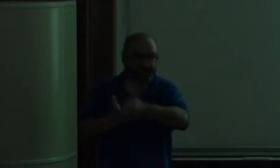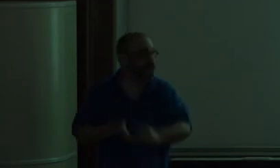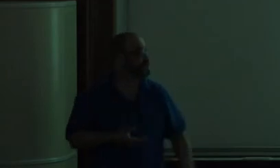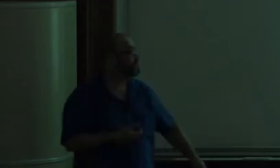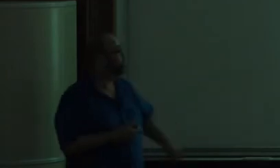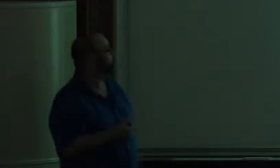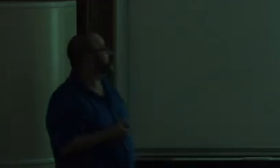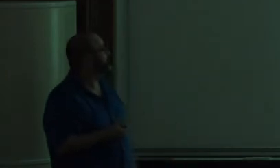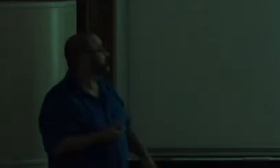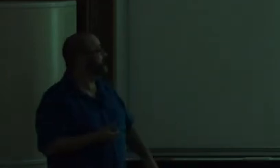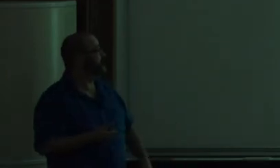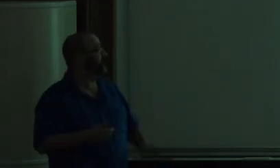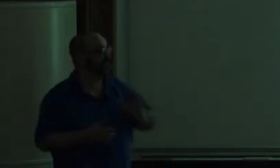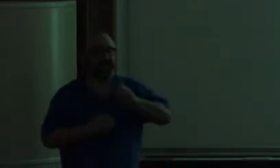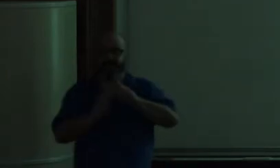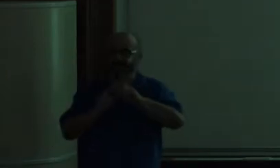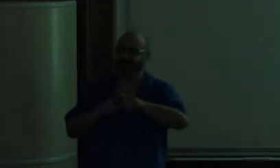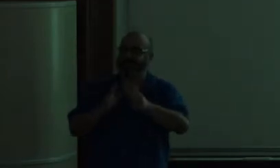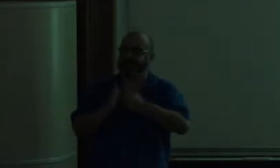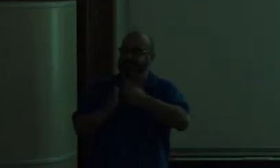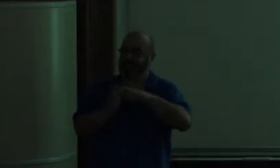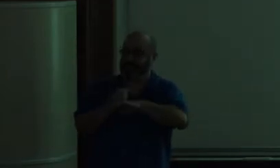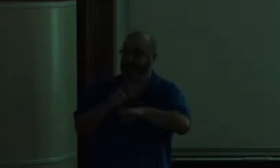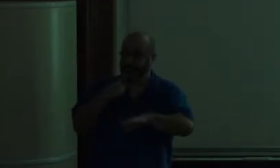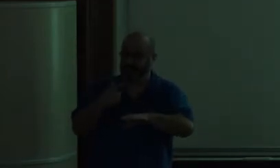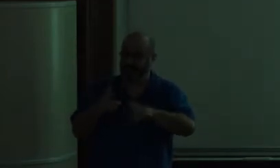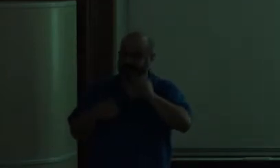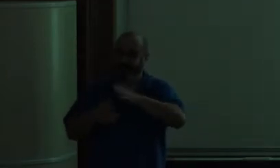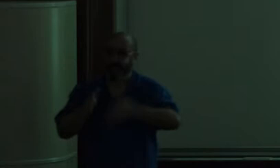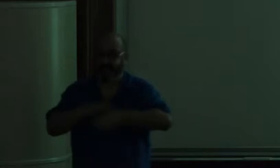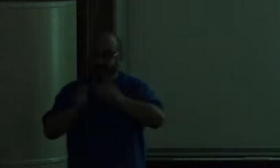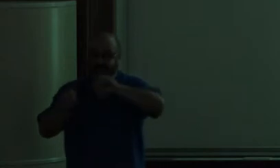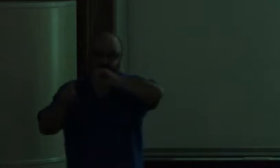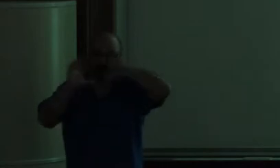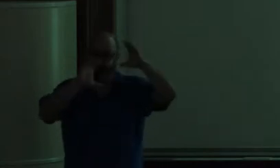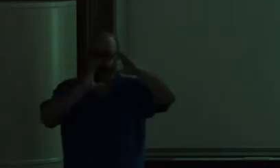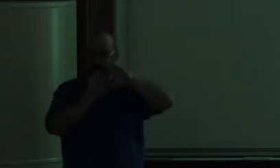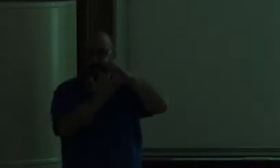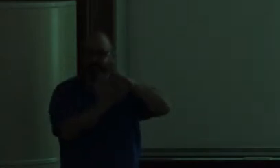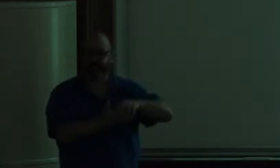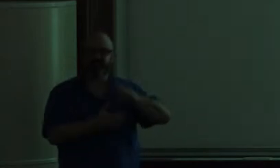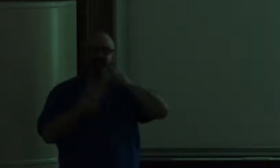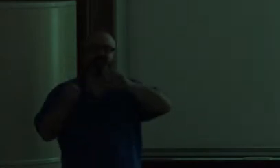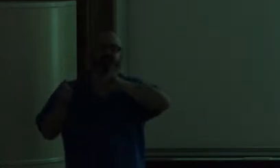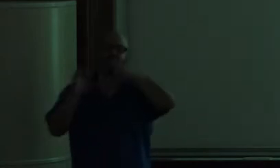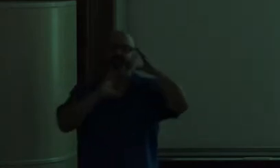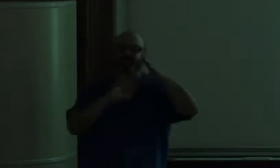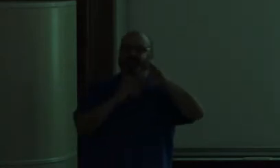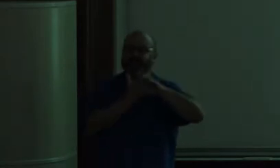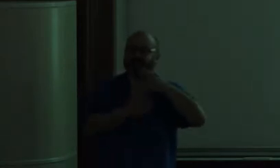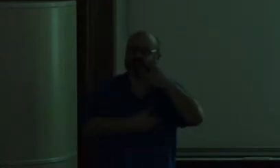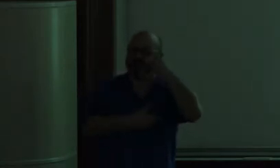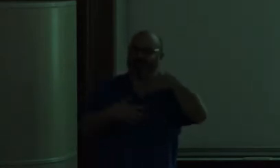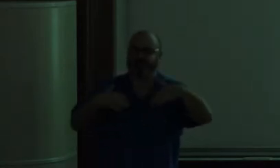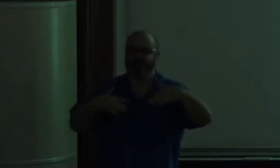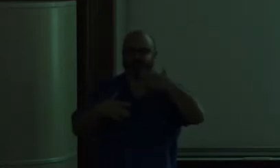Alors, l'itération à la base, croyez-le ou non, c'est un design pattern. Alors quand on pense à design pattern, on pense à des trucs compliqués. On pense